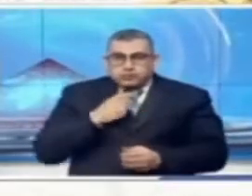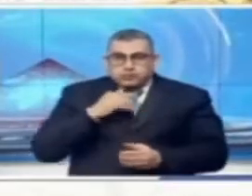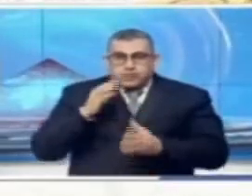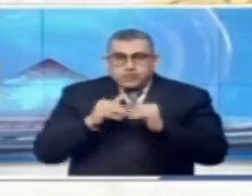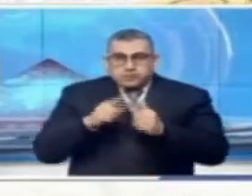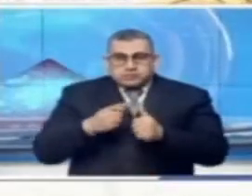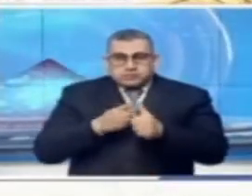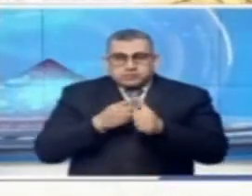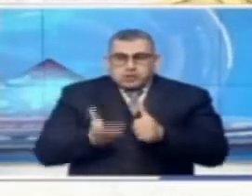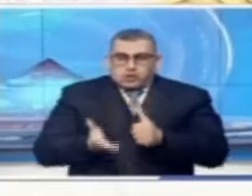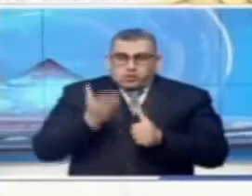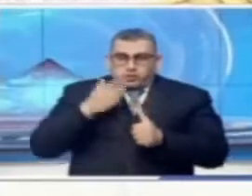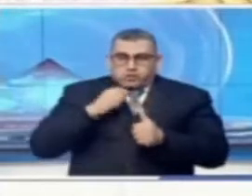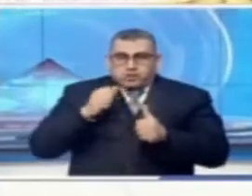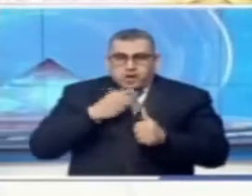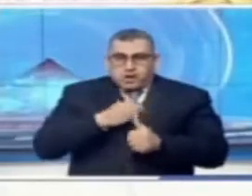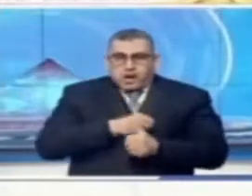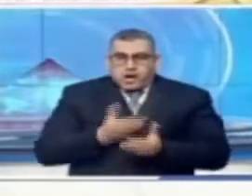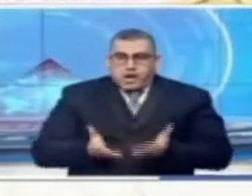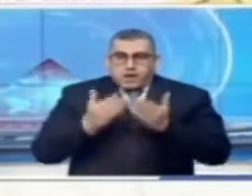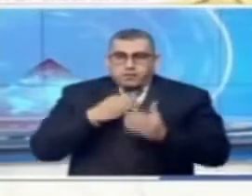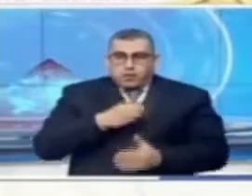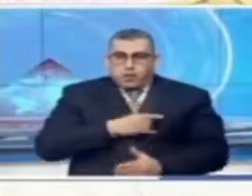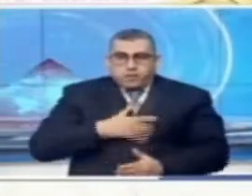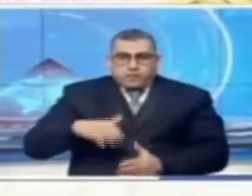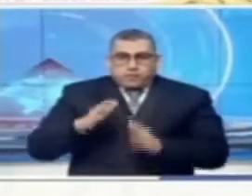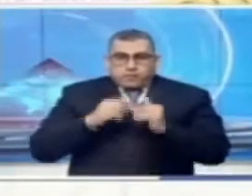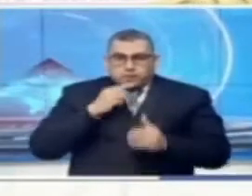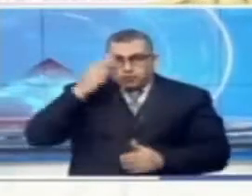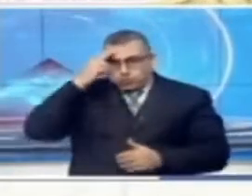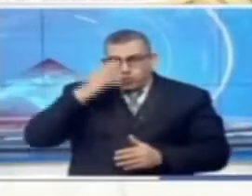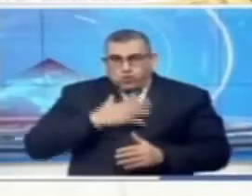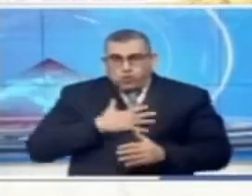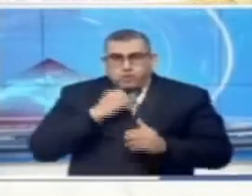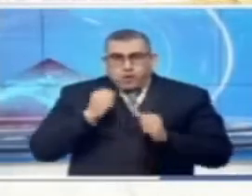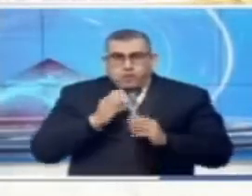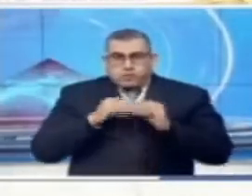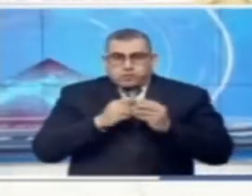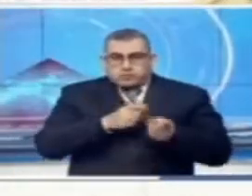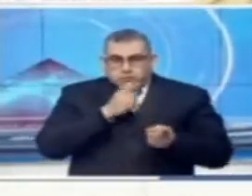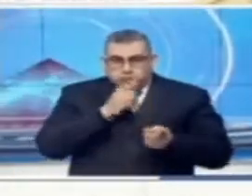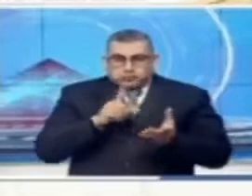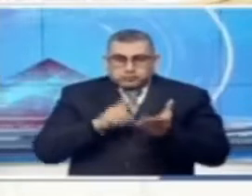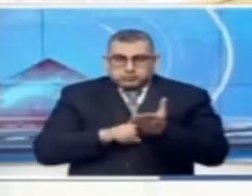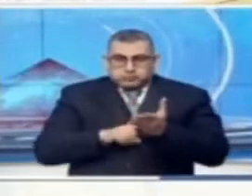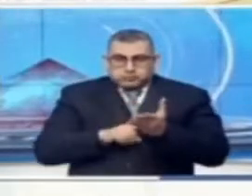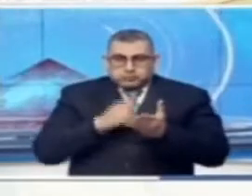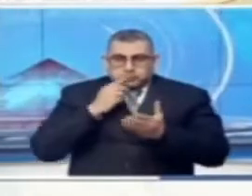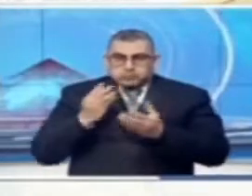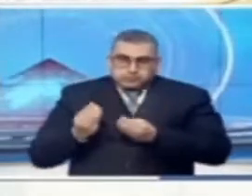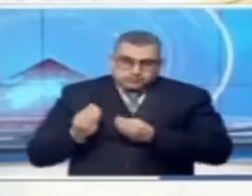مصر من مكانة سامية ومكانة عالية في قلوبنا جميعا في المملكة العربية السعودية. حصل هذا التدشين